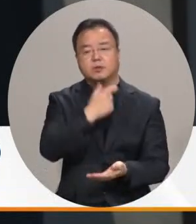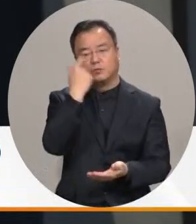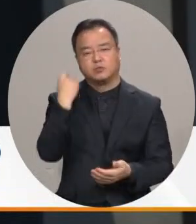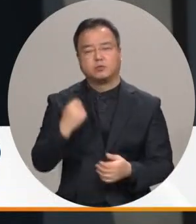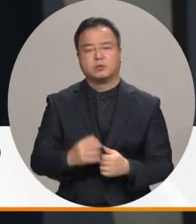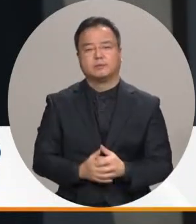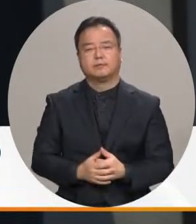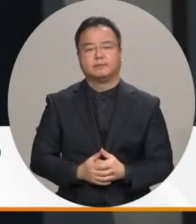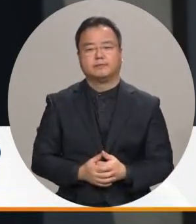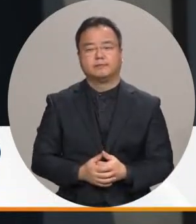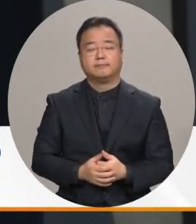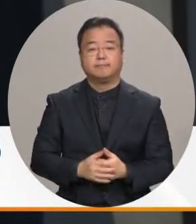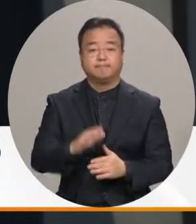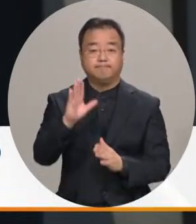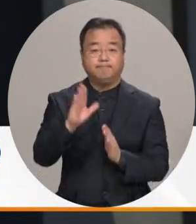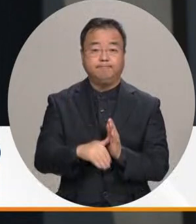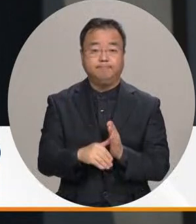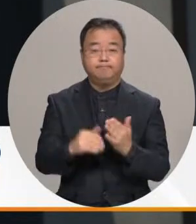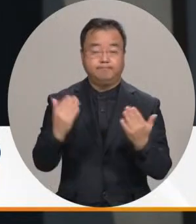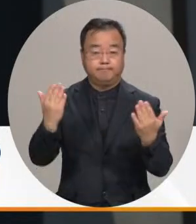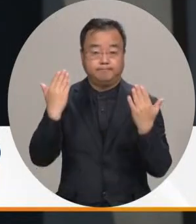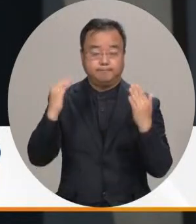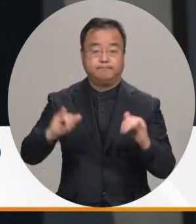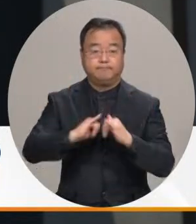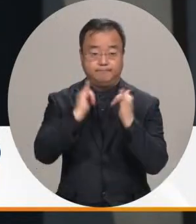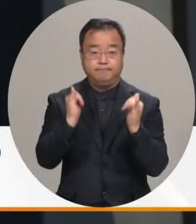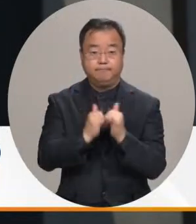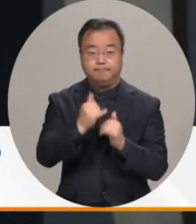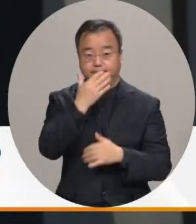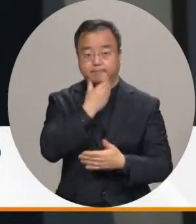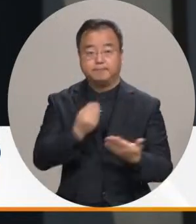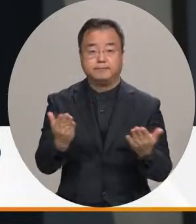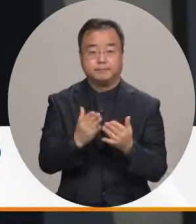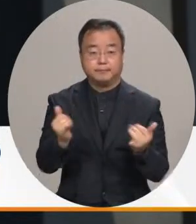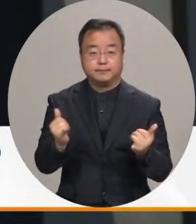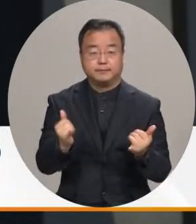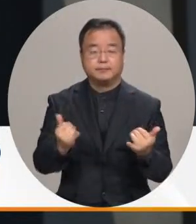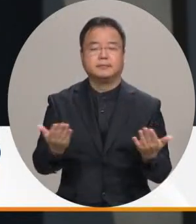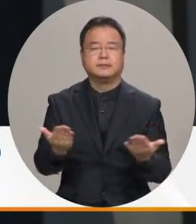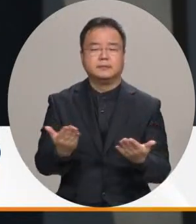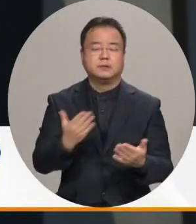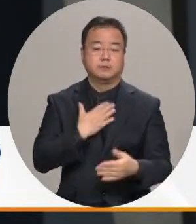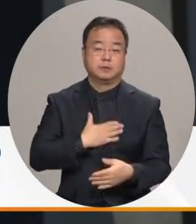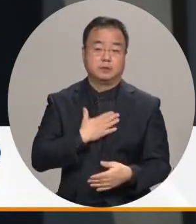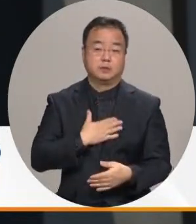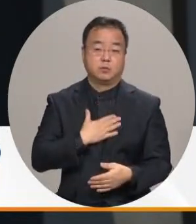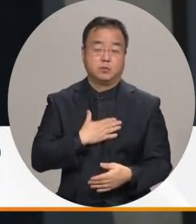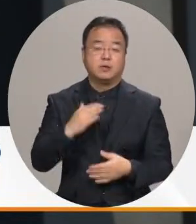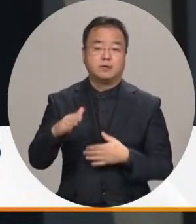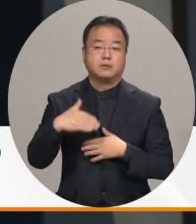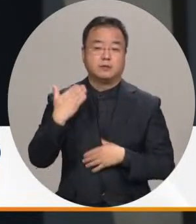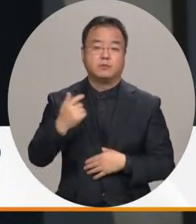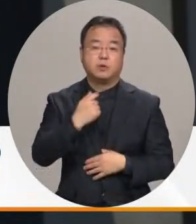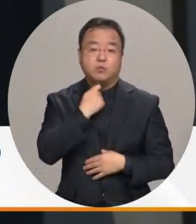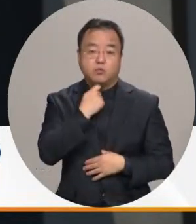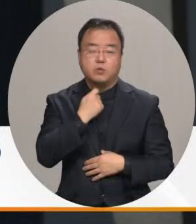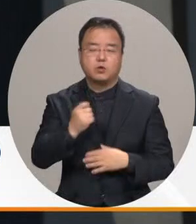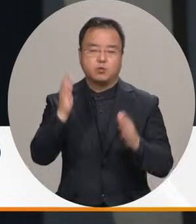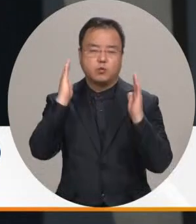역부족이었습니다. 그때 학교 사회복지사라는 직업이 있다는 얘기를 들었고 그걸 하고 싶어서